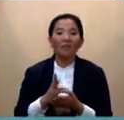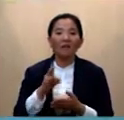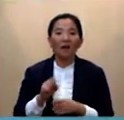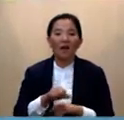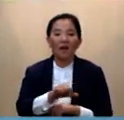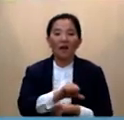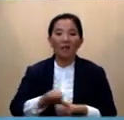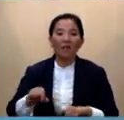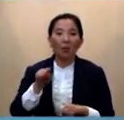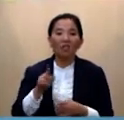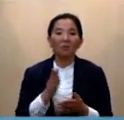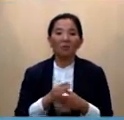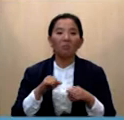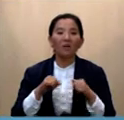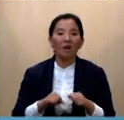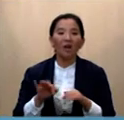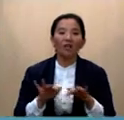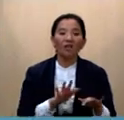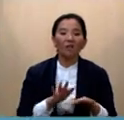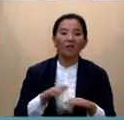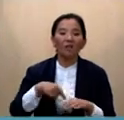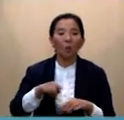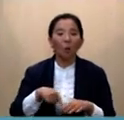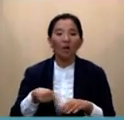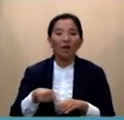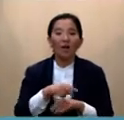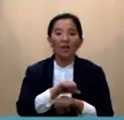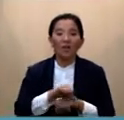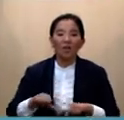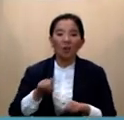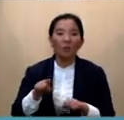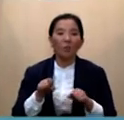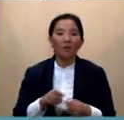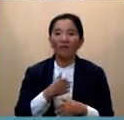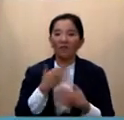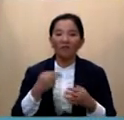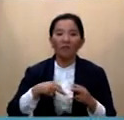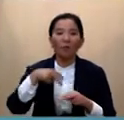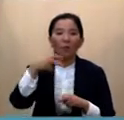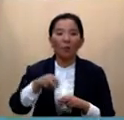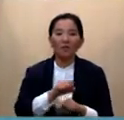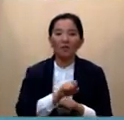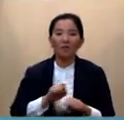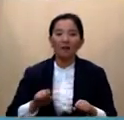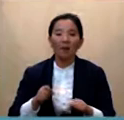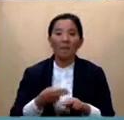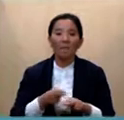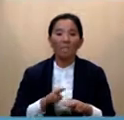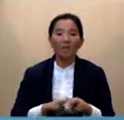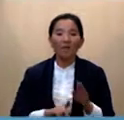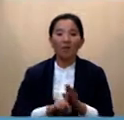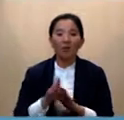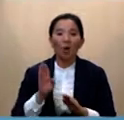линии он имеет право двигаться вдоль линий но не имеет права выбегать вперед пробиваем